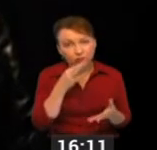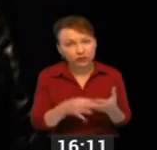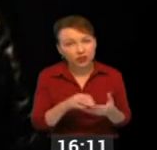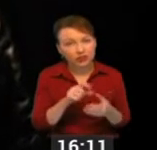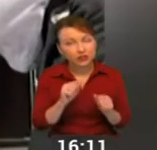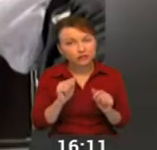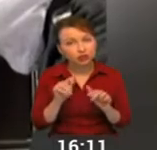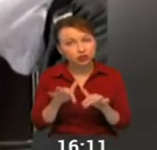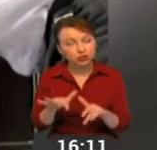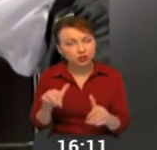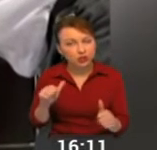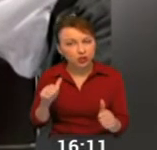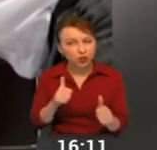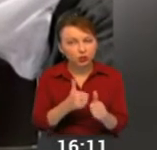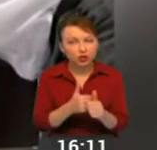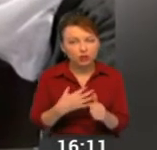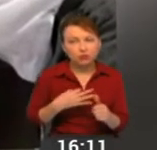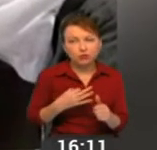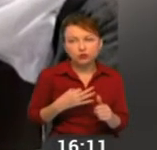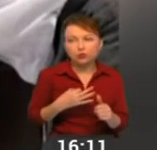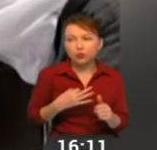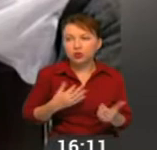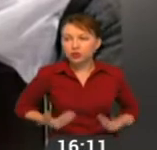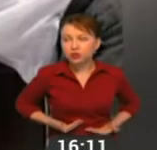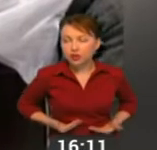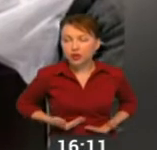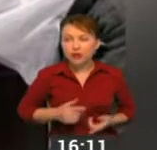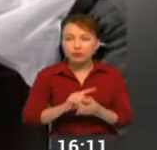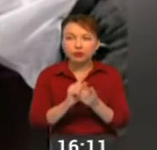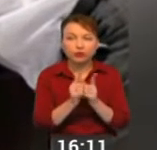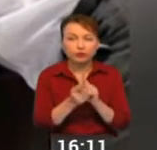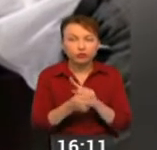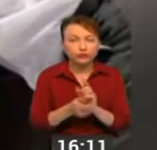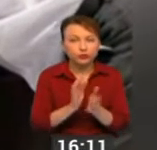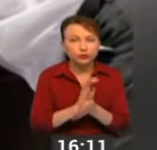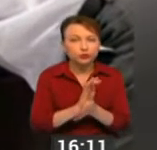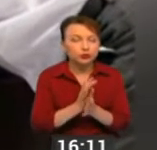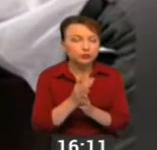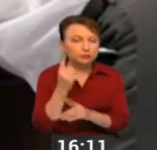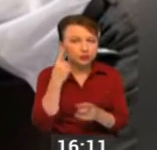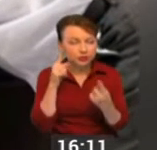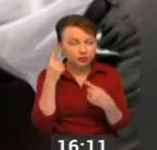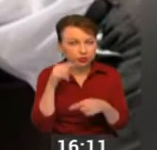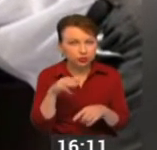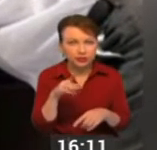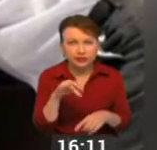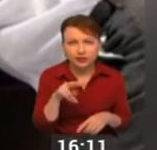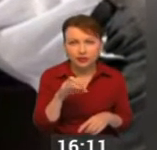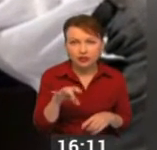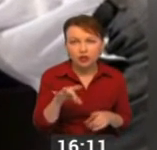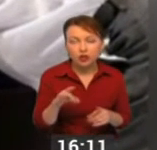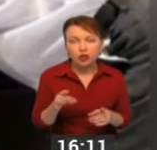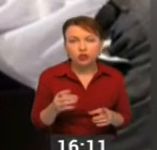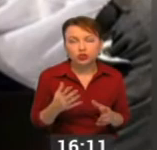вчинки наздоганяє безтурботне життя і перетворює його з густок містичного трилера, де від жадання до